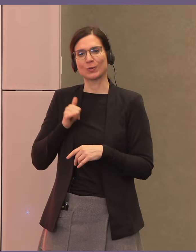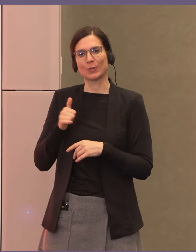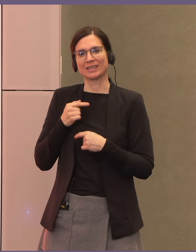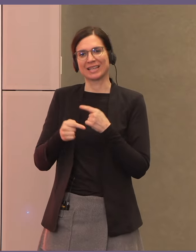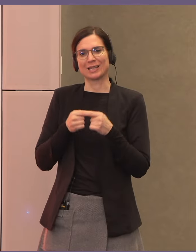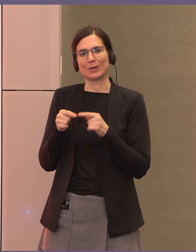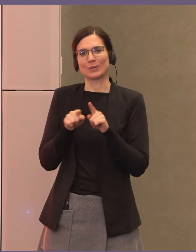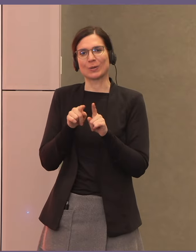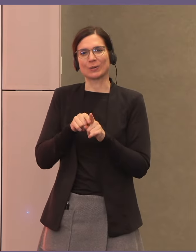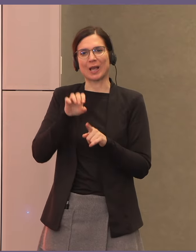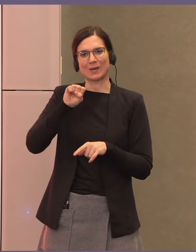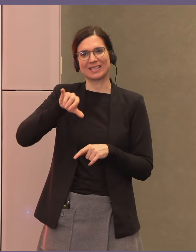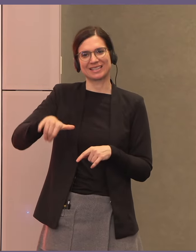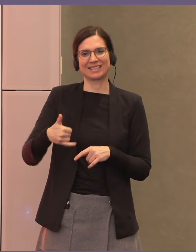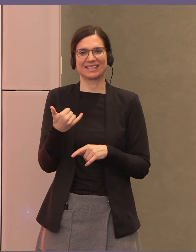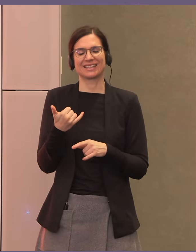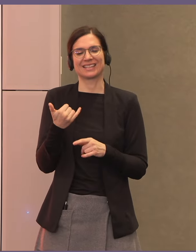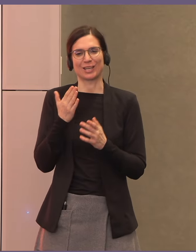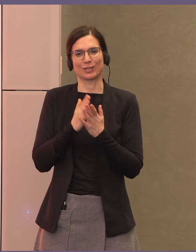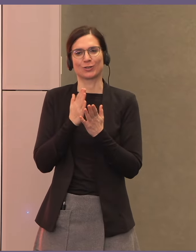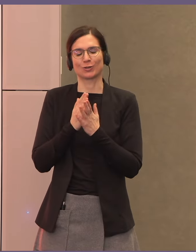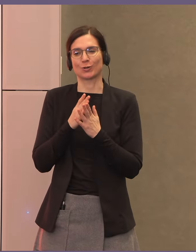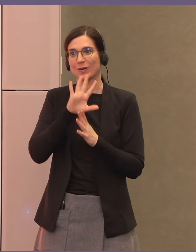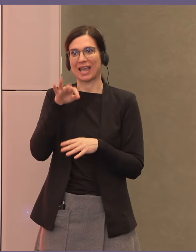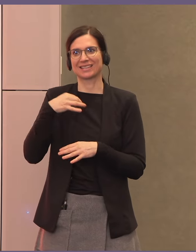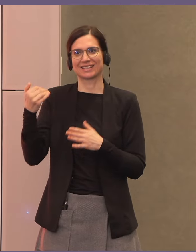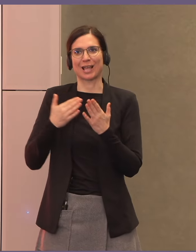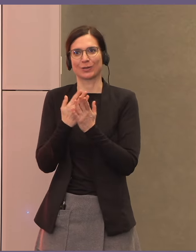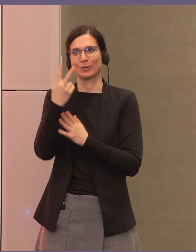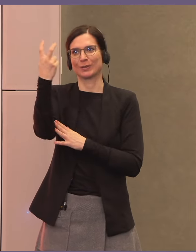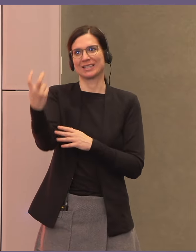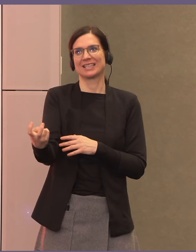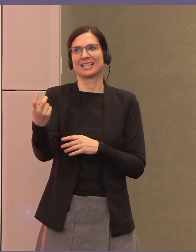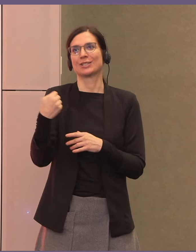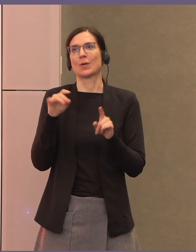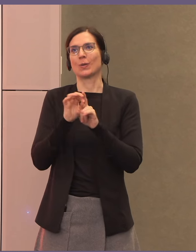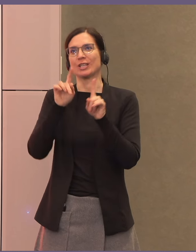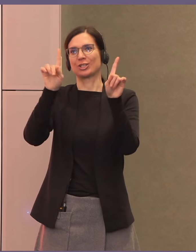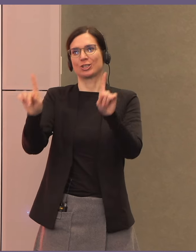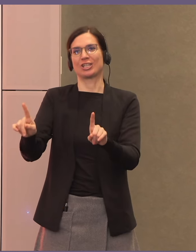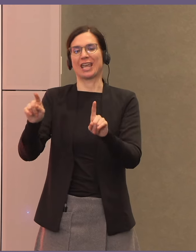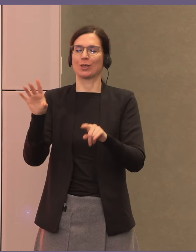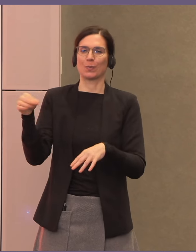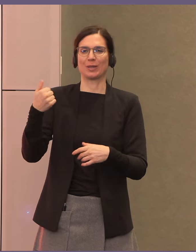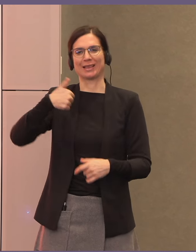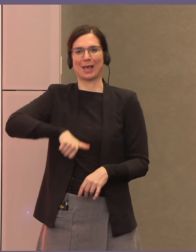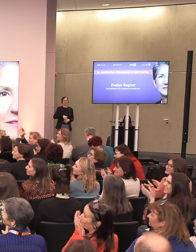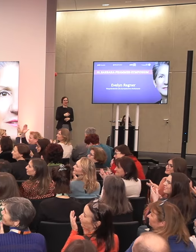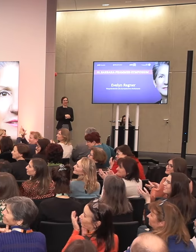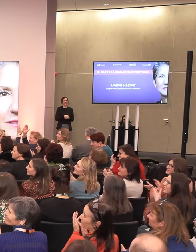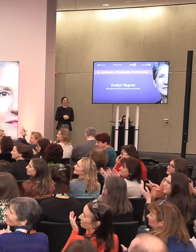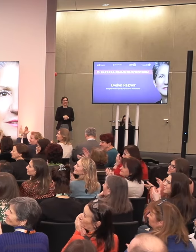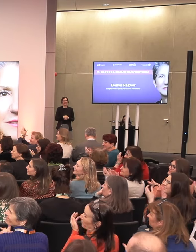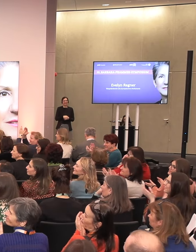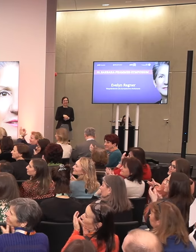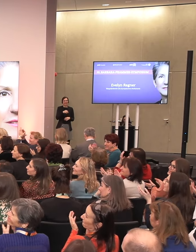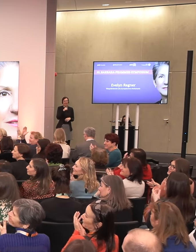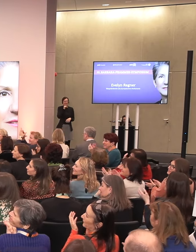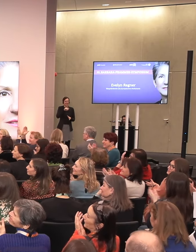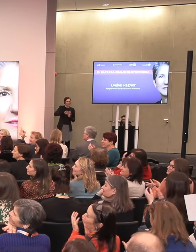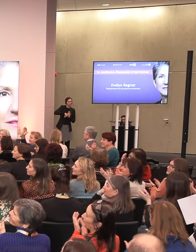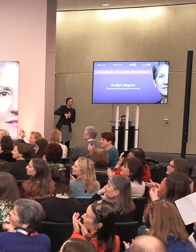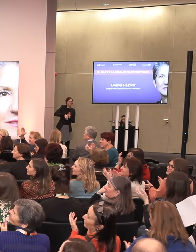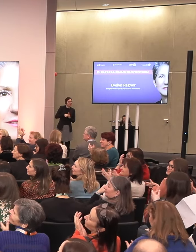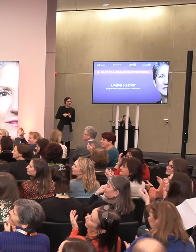Generation und der ISJ schon den ganzen Tag über hier hinten einfach stehen uns keinen Sitzplatz wegnehmen